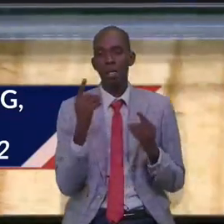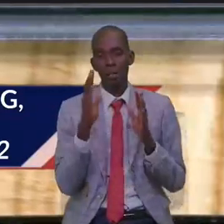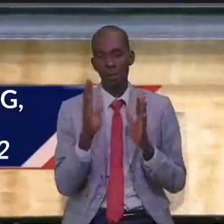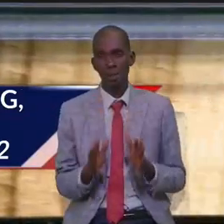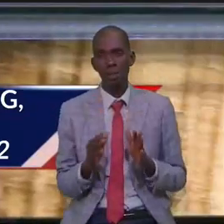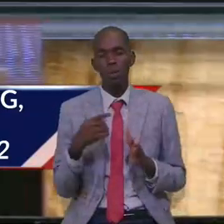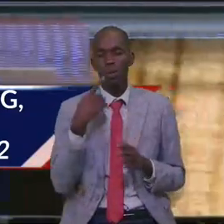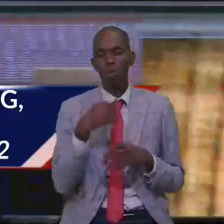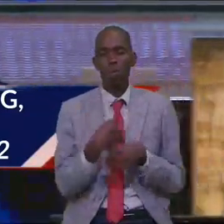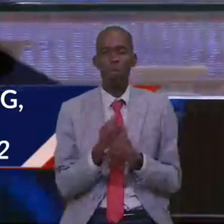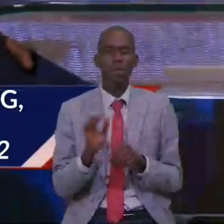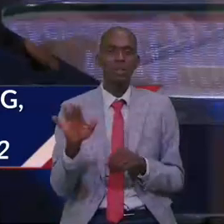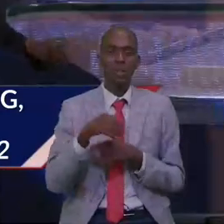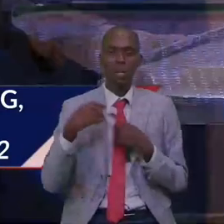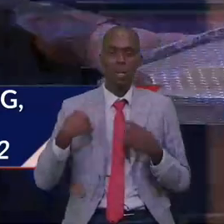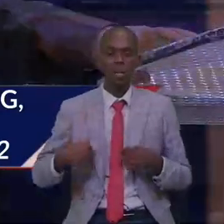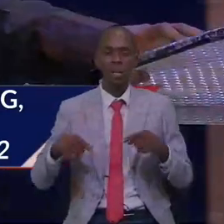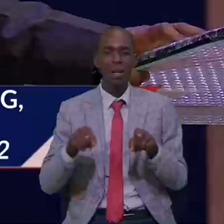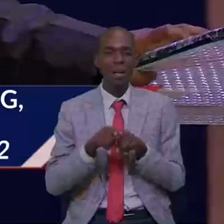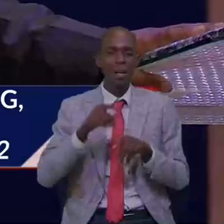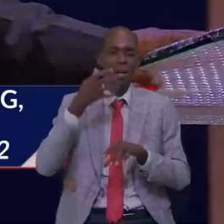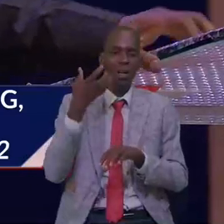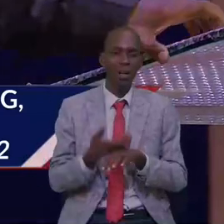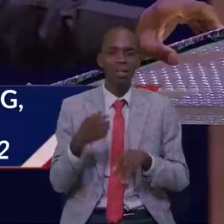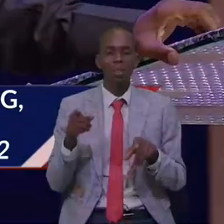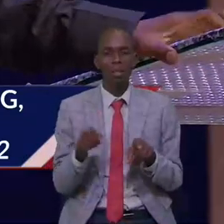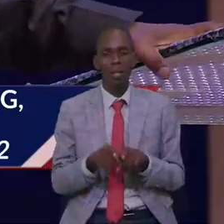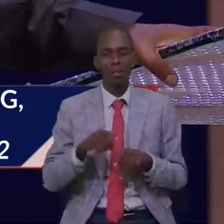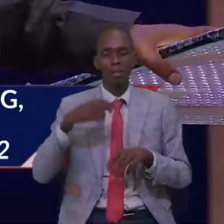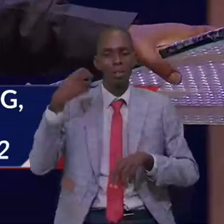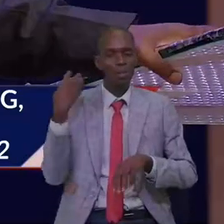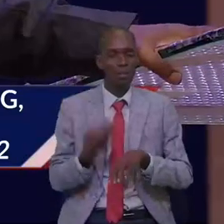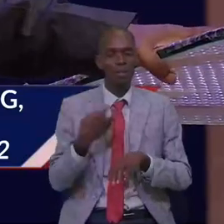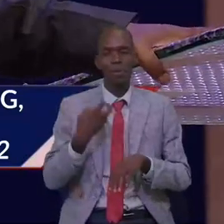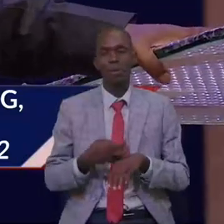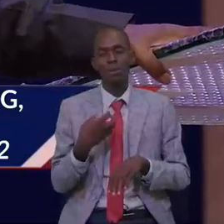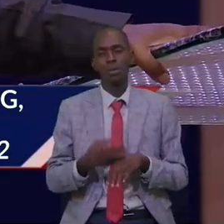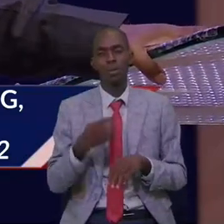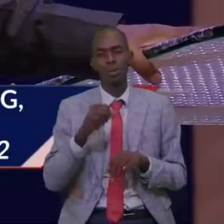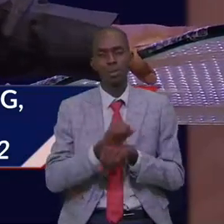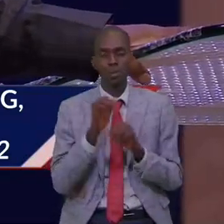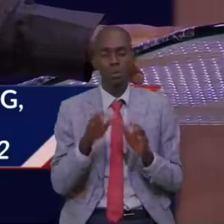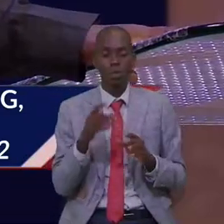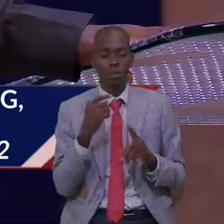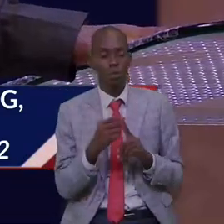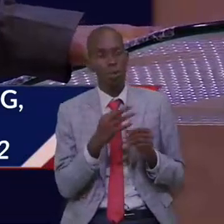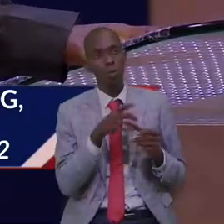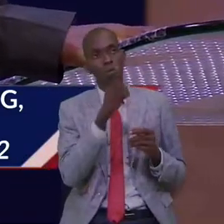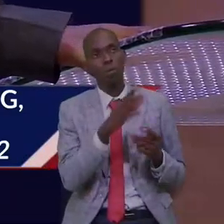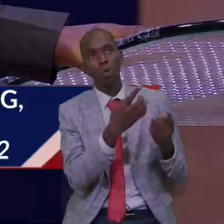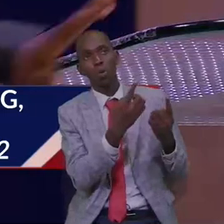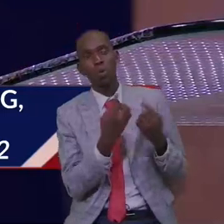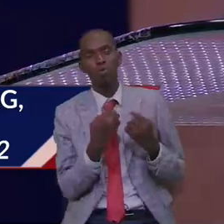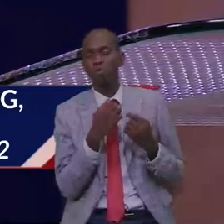Zacharie 7, chapitre 7, 12. Il rendit le cœur dur comme le diamant. Il y a des pécheurs qui rendent leur cœur dur.